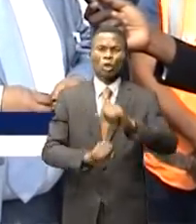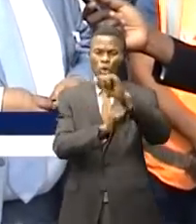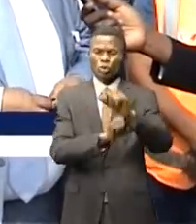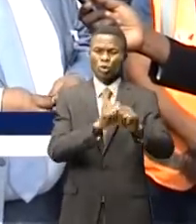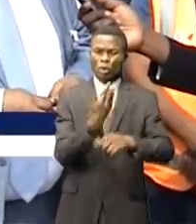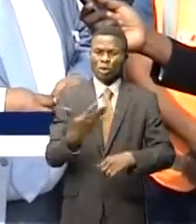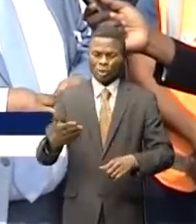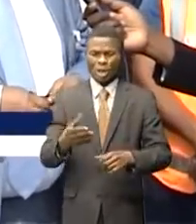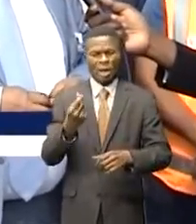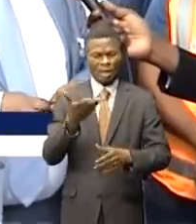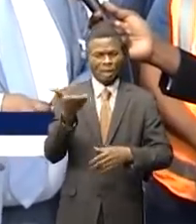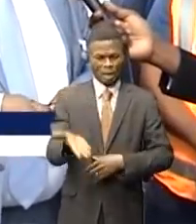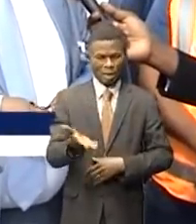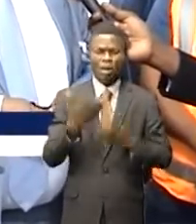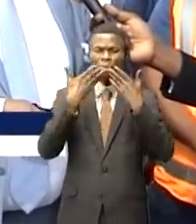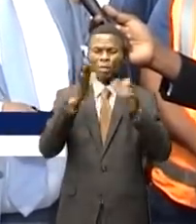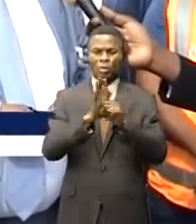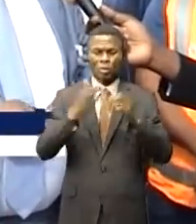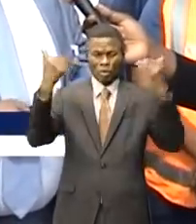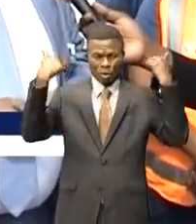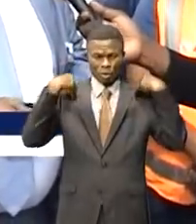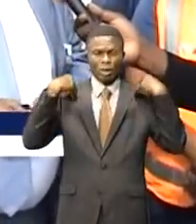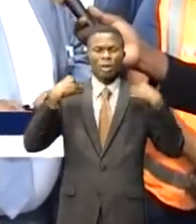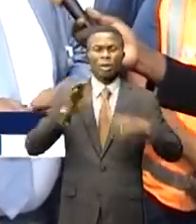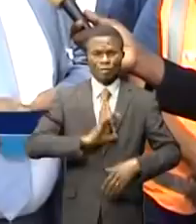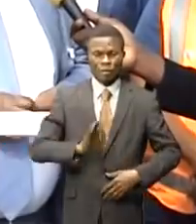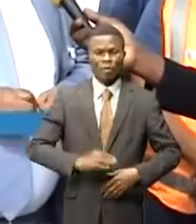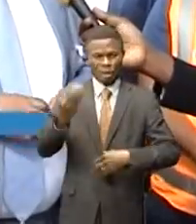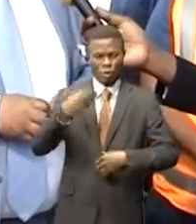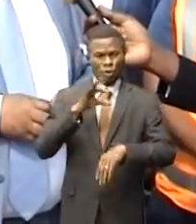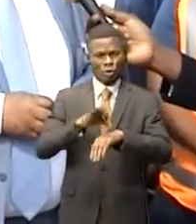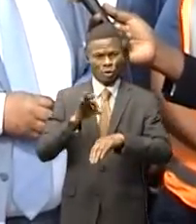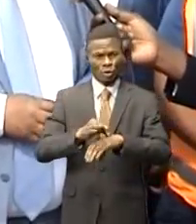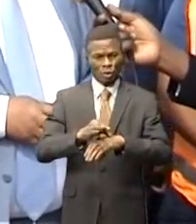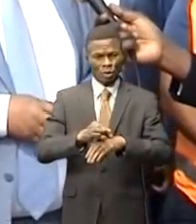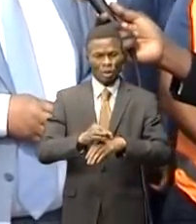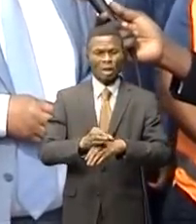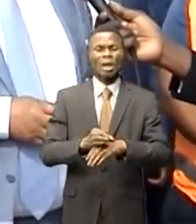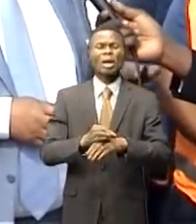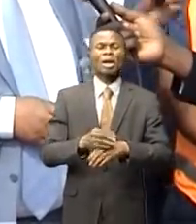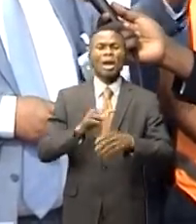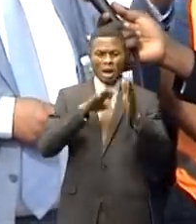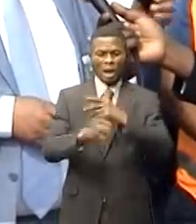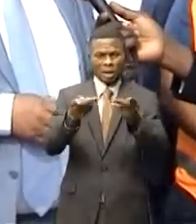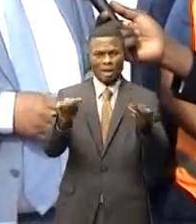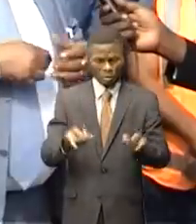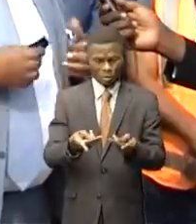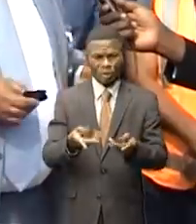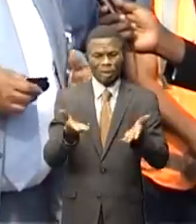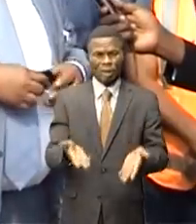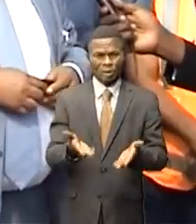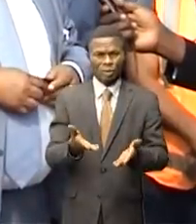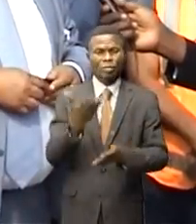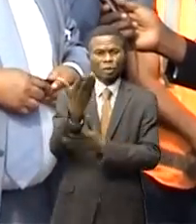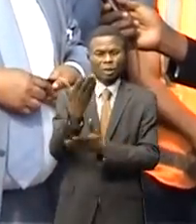et financiers merci beaucoup au chef de l'état de nous avoir donné cette occasion les faire accéder ce site à ce niveau ici je